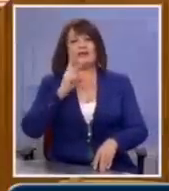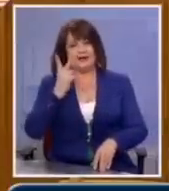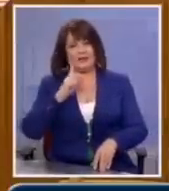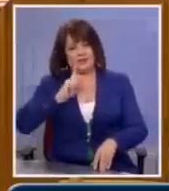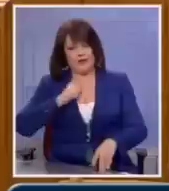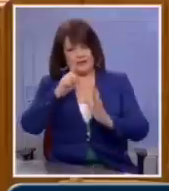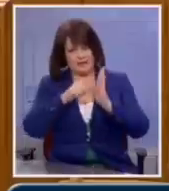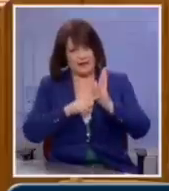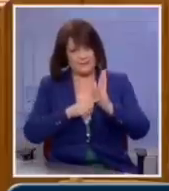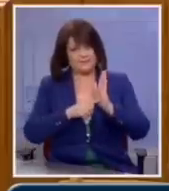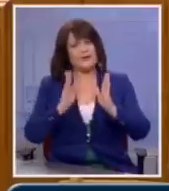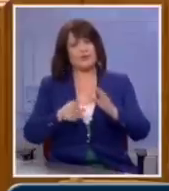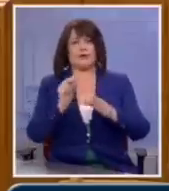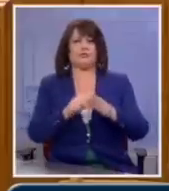διατάξεις.